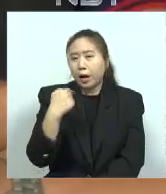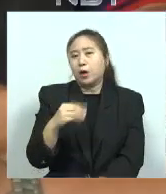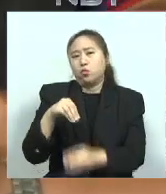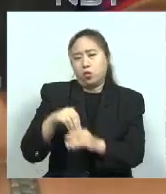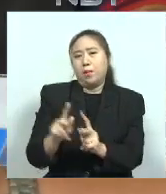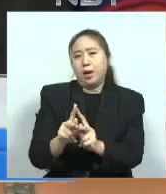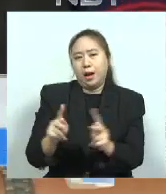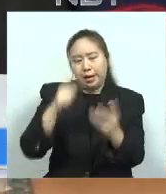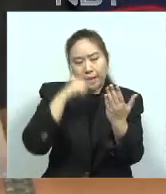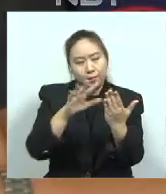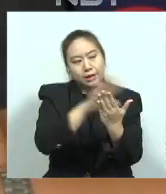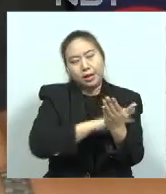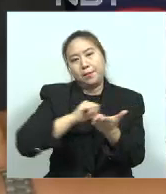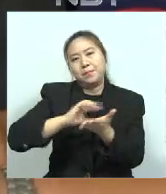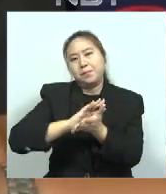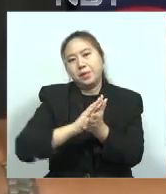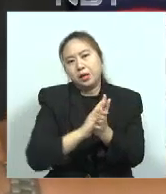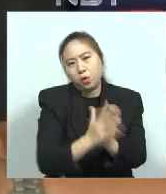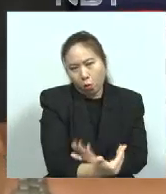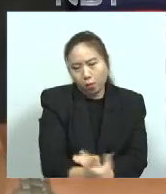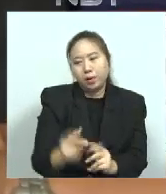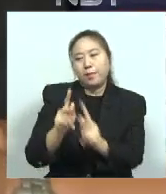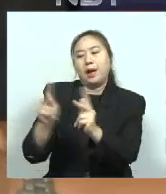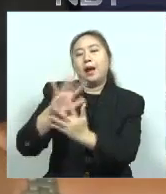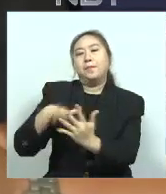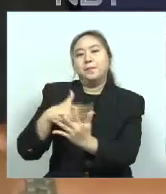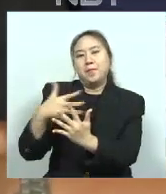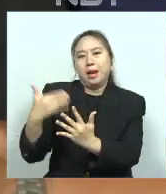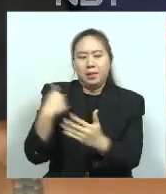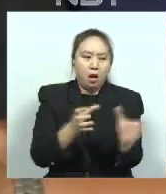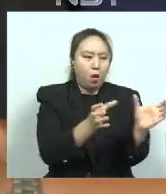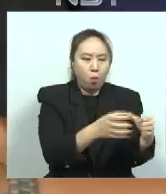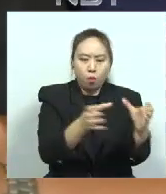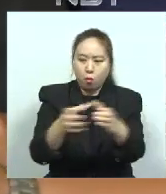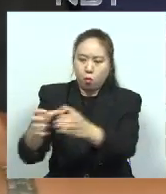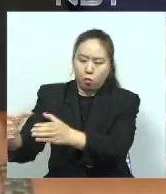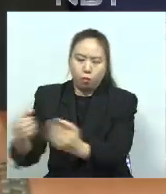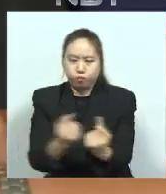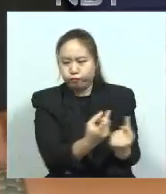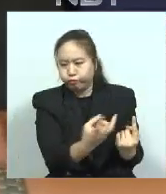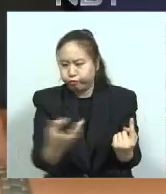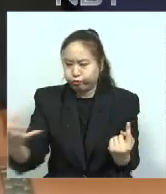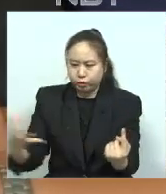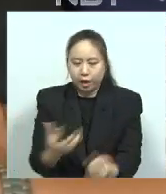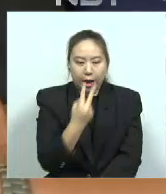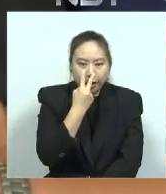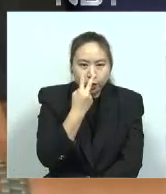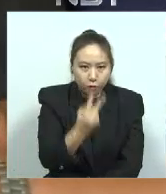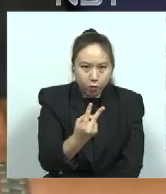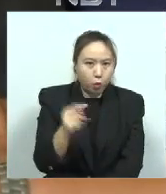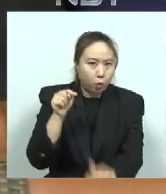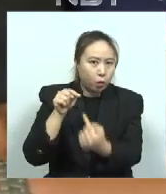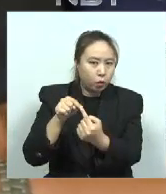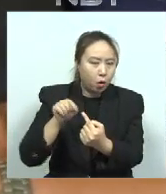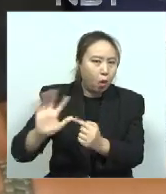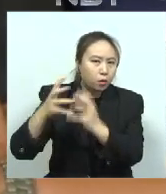ปฏิรูปประเทศและคนที่อยู่ในกรรมการยุทธศาสตร์ซึ่งมีอยู่ตั้งหลายคณะเนี่ยเข้ามาแล้วก็ให้ดูเผื่อไปถึงเรื่องในวงการสภ